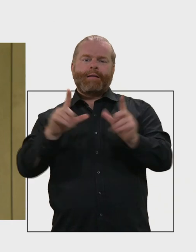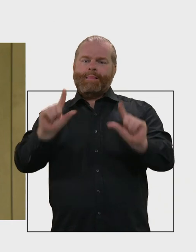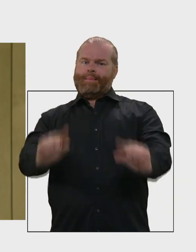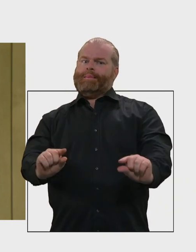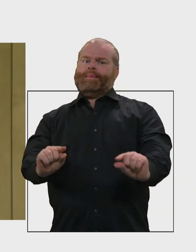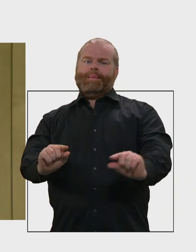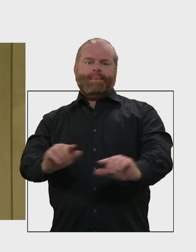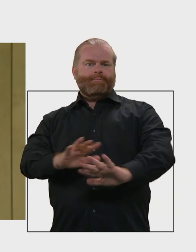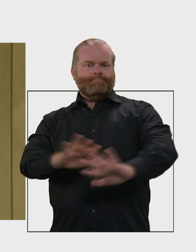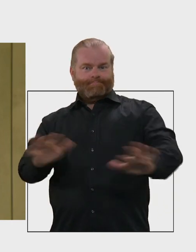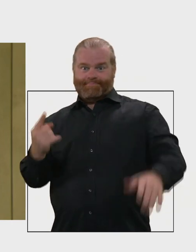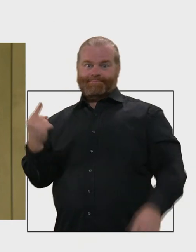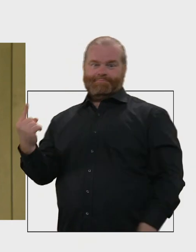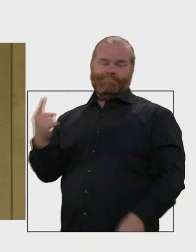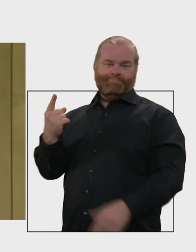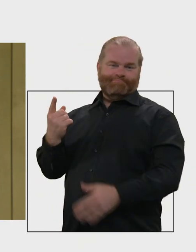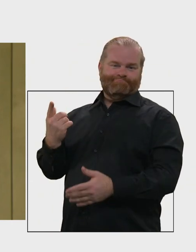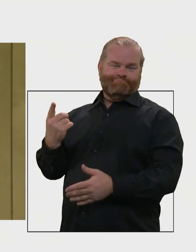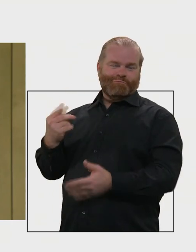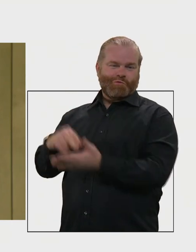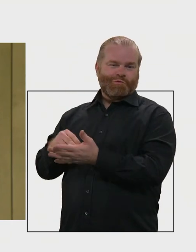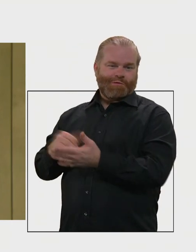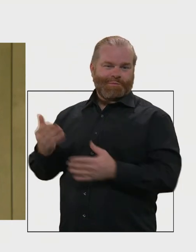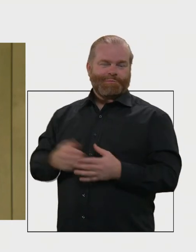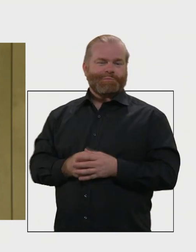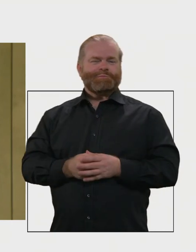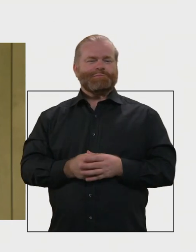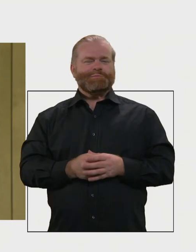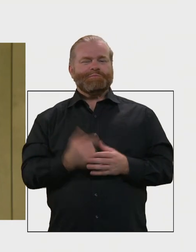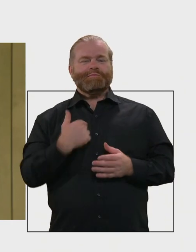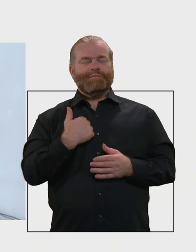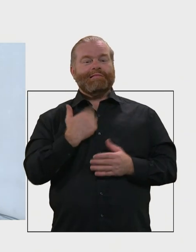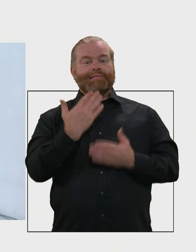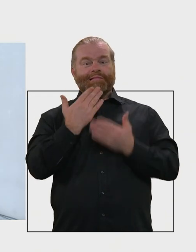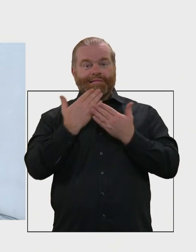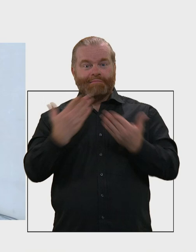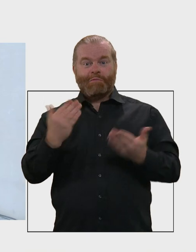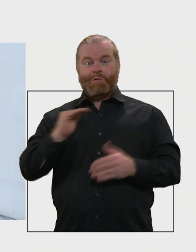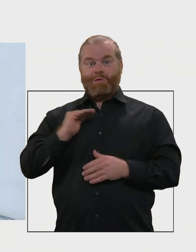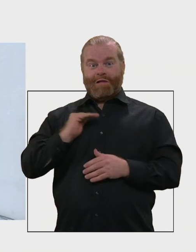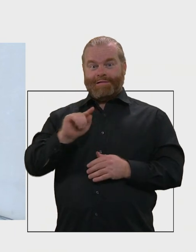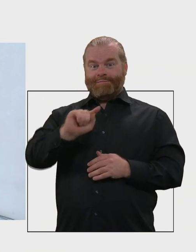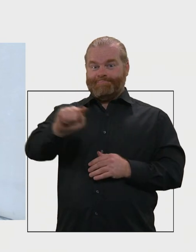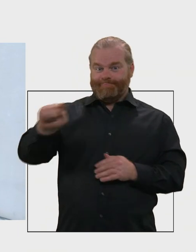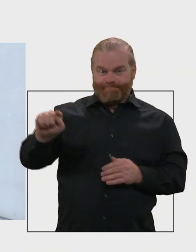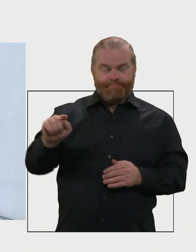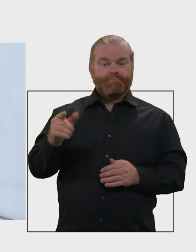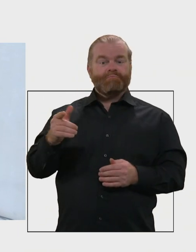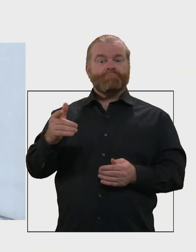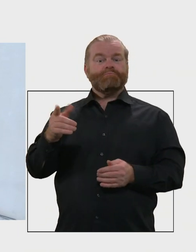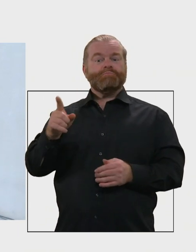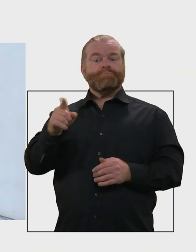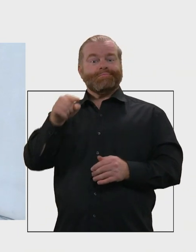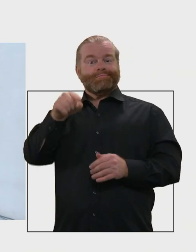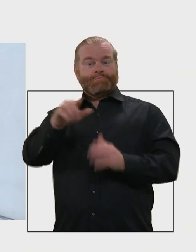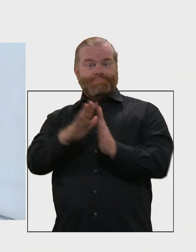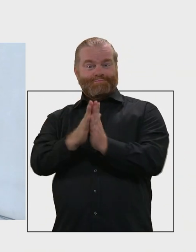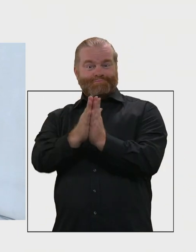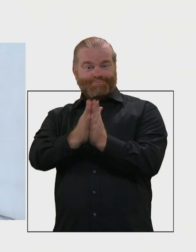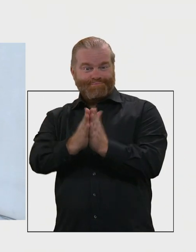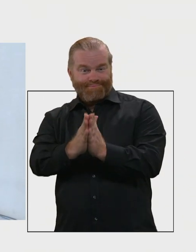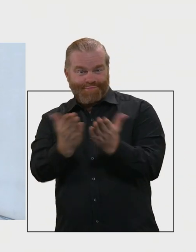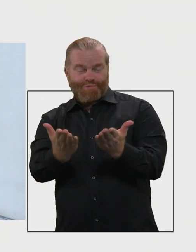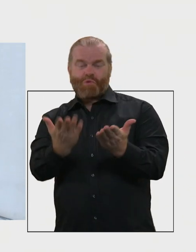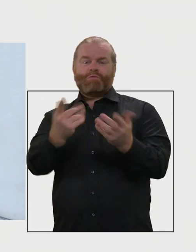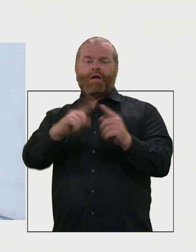kann. Und ich danke vor allen Dingen den Kolleginnen und Kollegen, die nicht nur dieses Buch, sondern auch viele andere weitere Angebote seit vielen